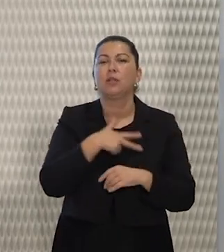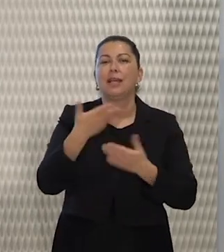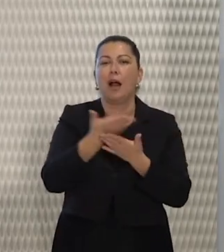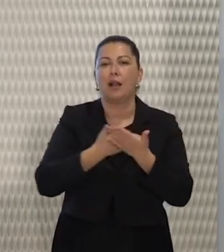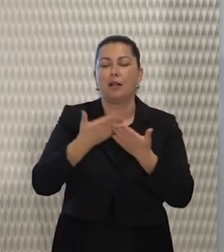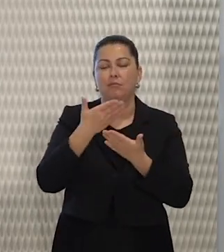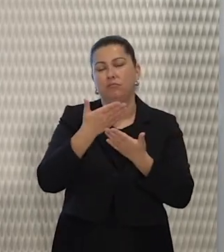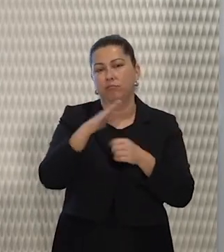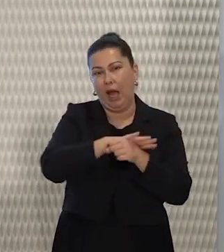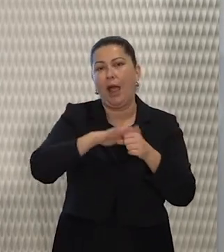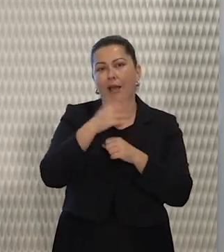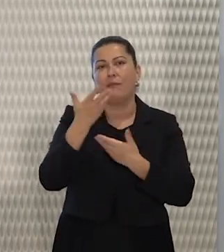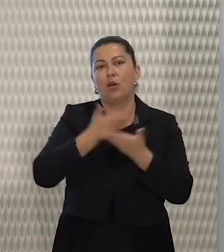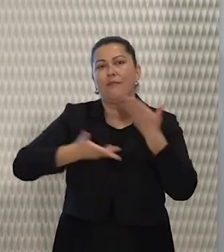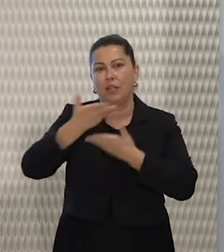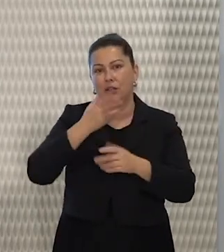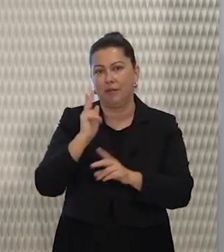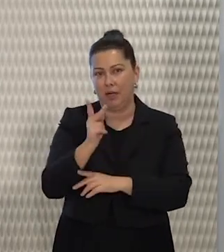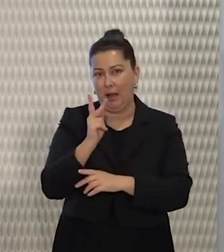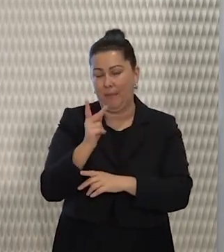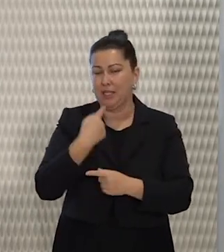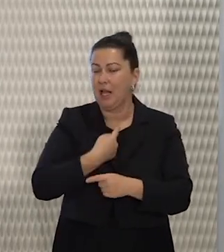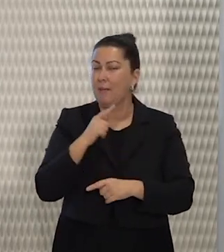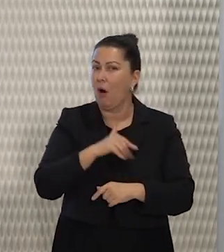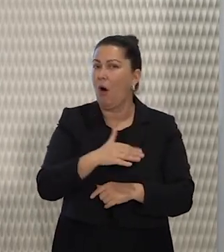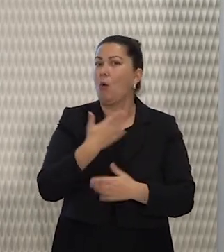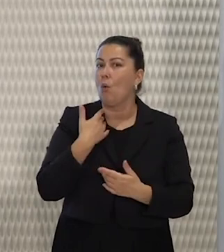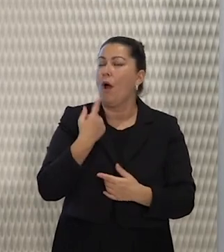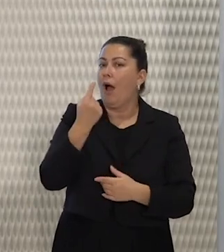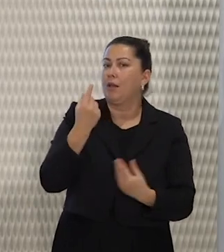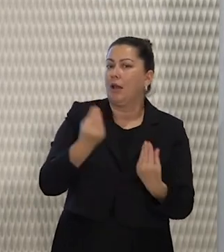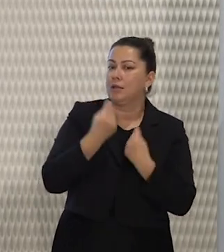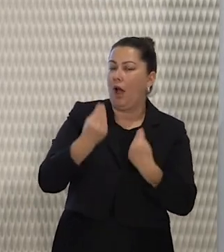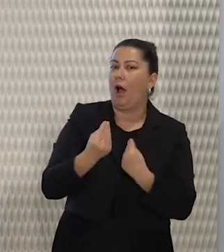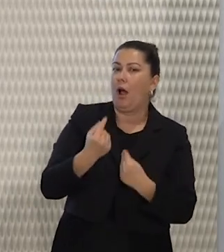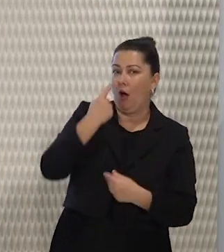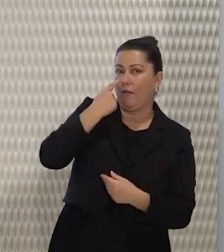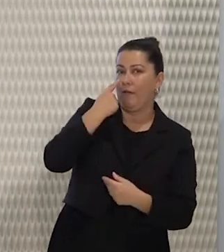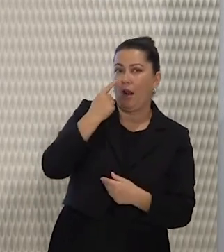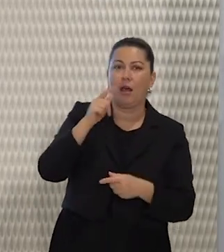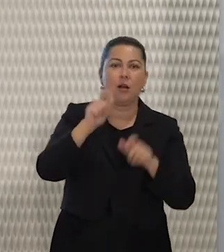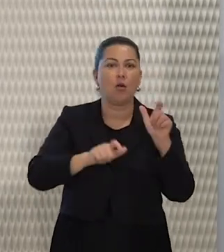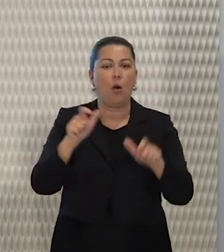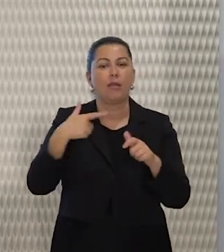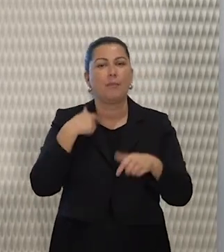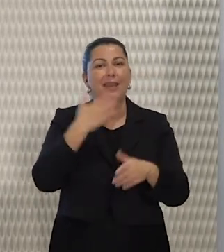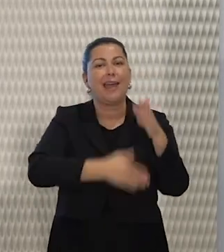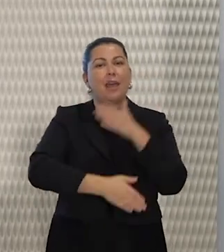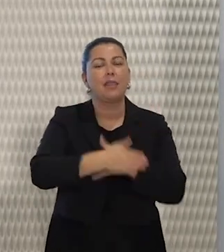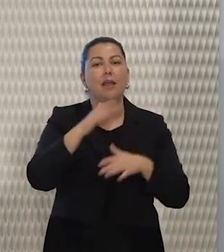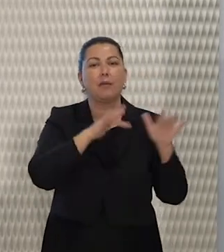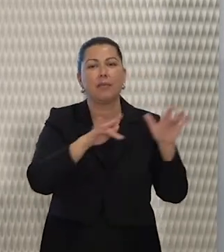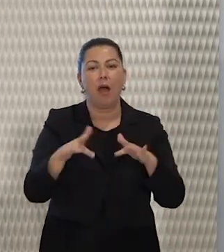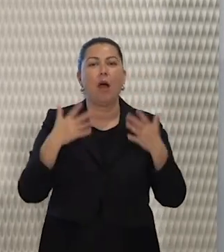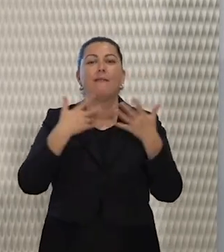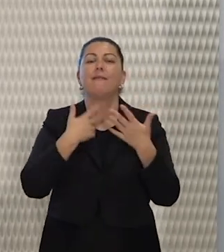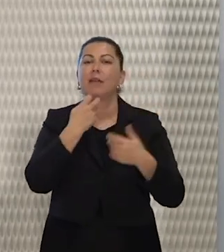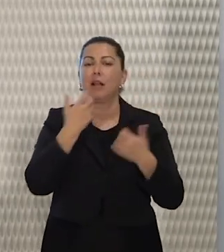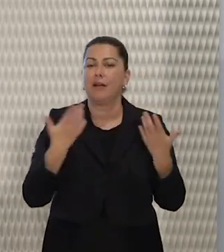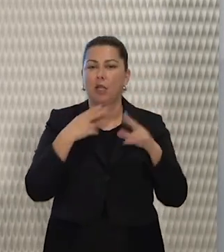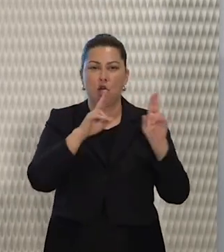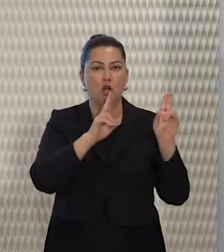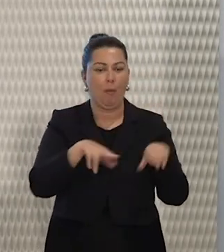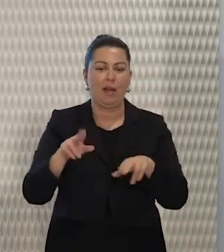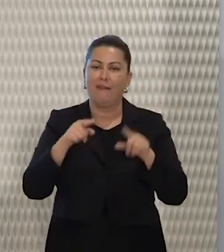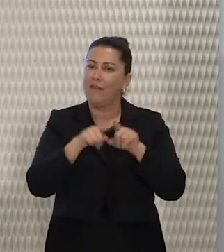Wirtschaftskammer, habe ich eines wahrgenommen. Menschen mit Handicaps wollen vor allem eines, die Normalität. Sie wollen so